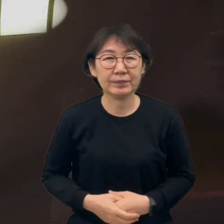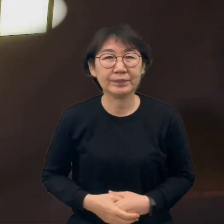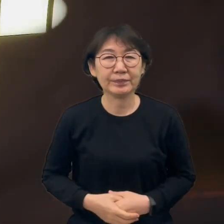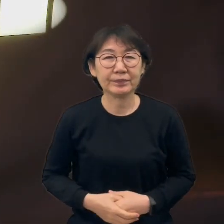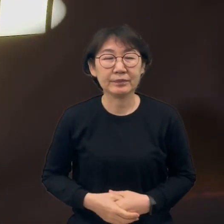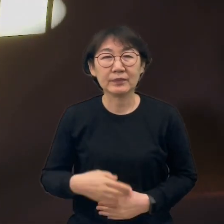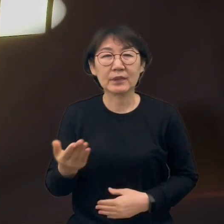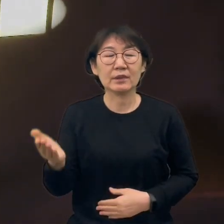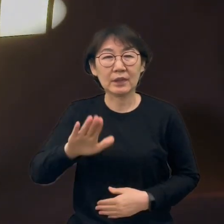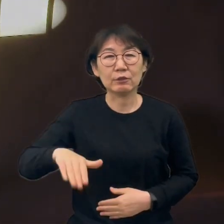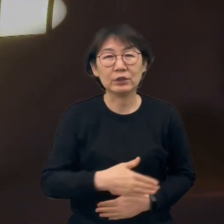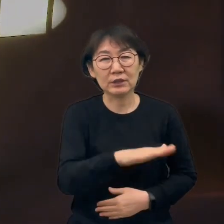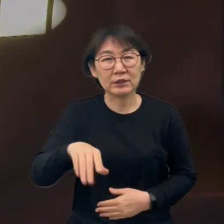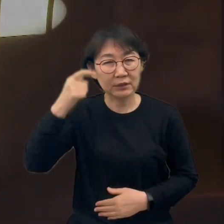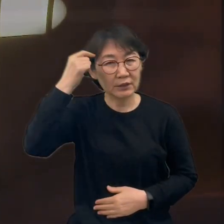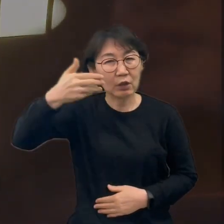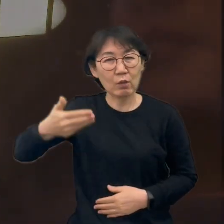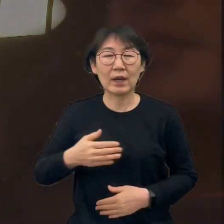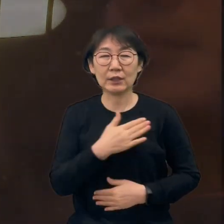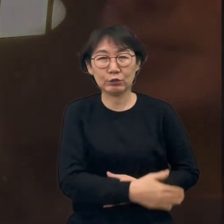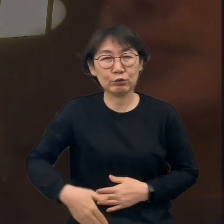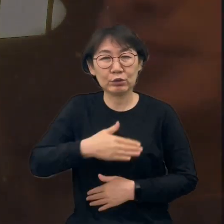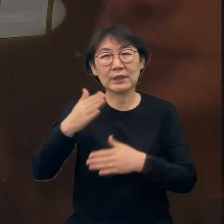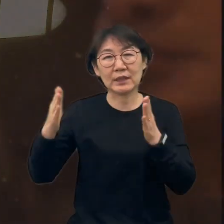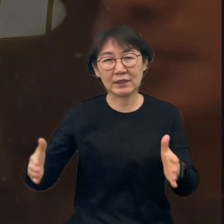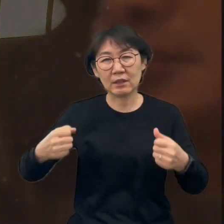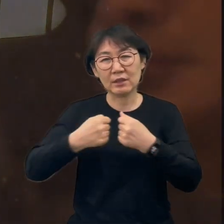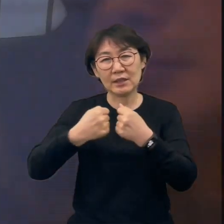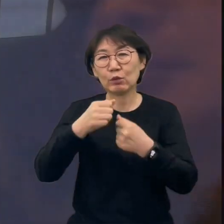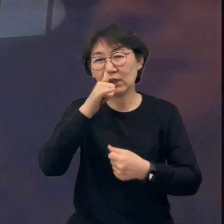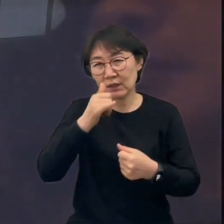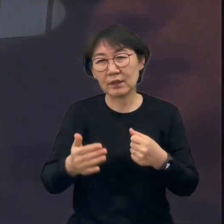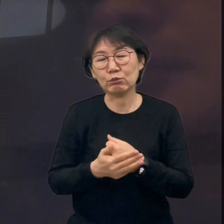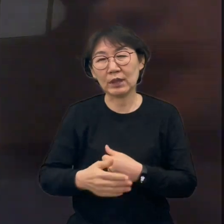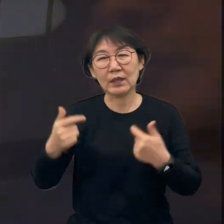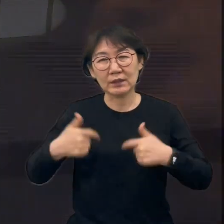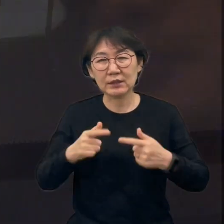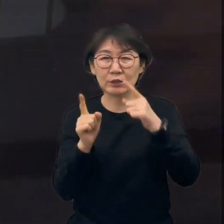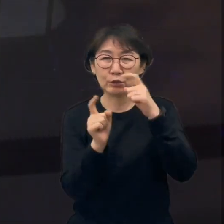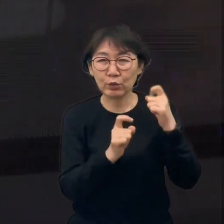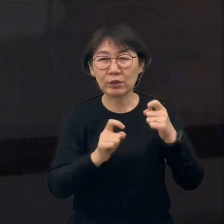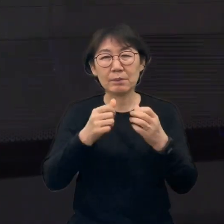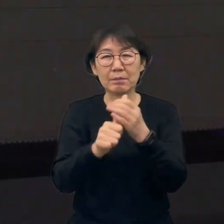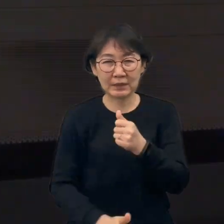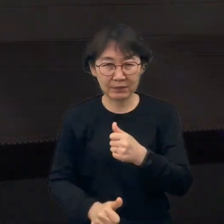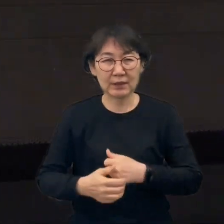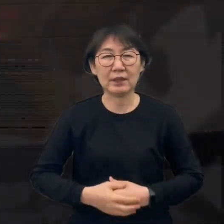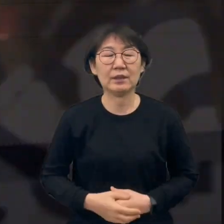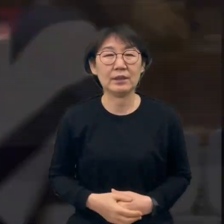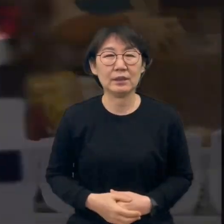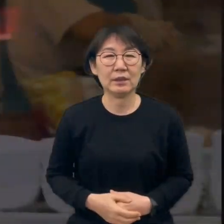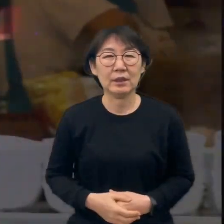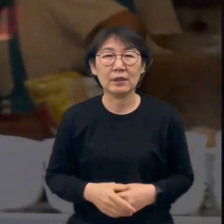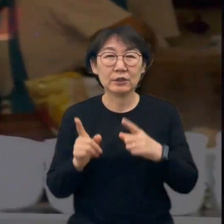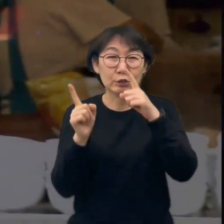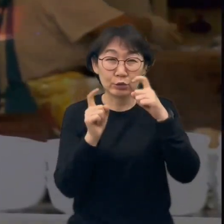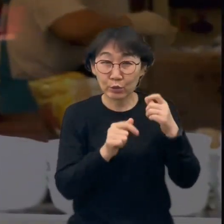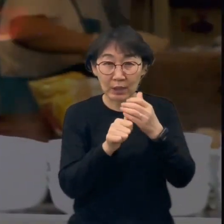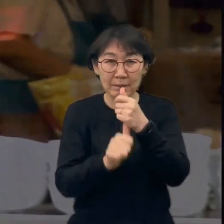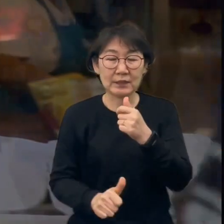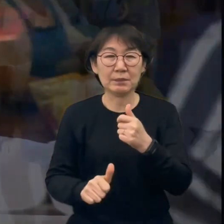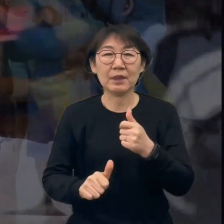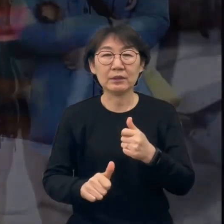않으십니다. 그러나 우리는 영과 육 사이에서 싸우고 있기에 늘 유혹을 당합니다. 그